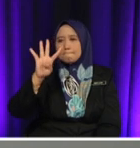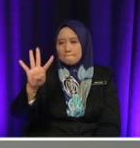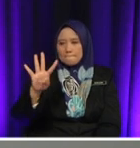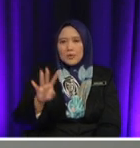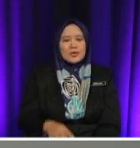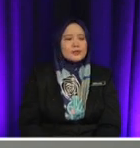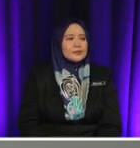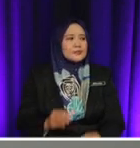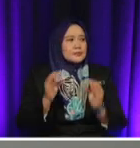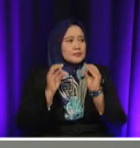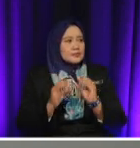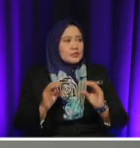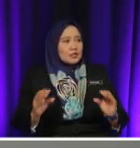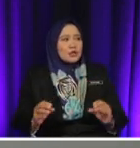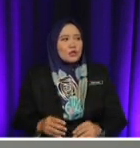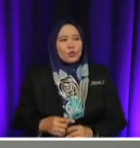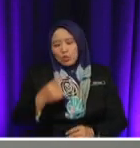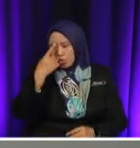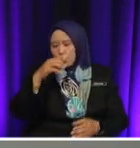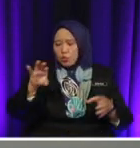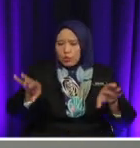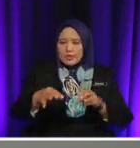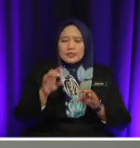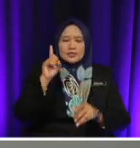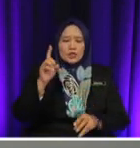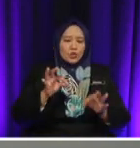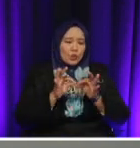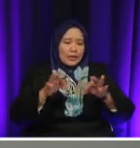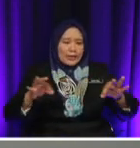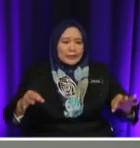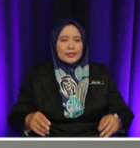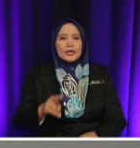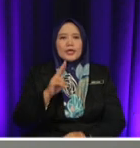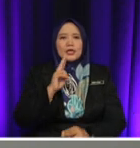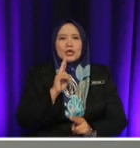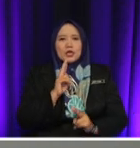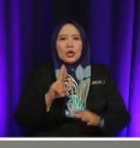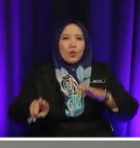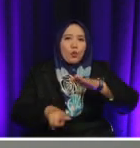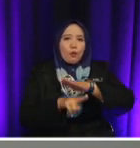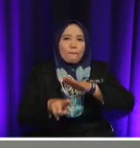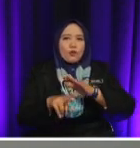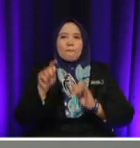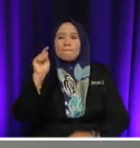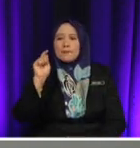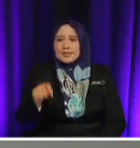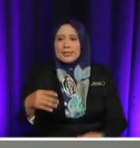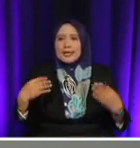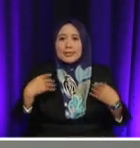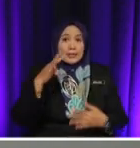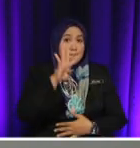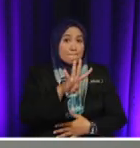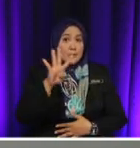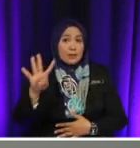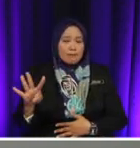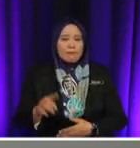adalah untuk membentuk satu ayat umum okey ayat umum tersebut mesti mengandungi keempat-empat ini yang pertama